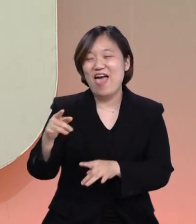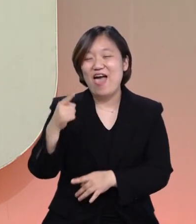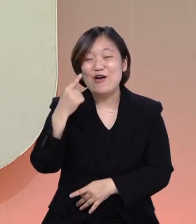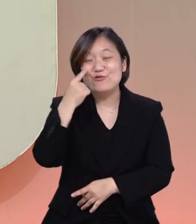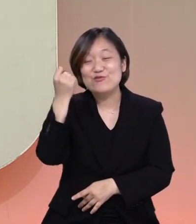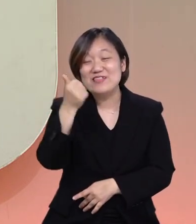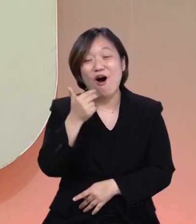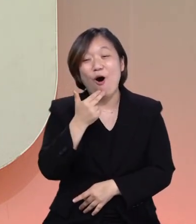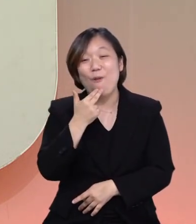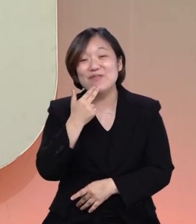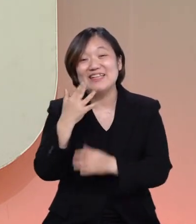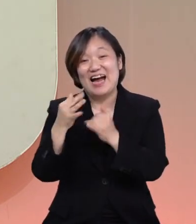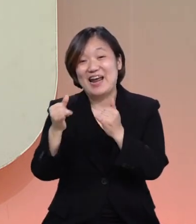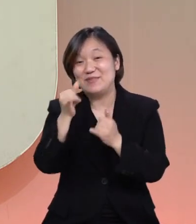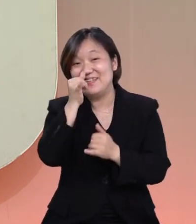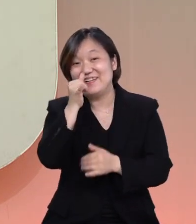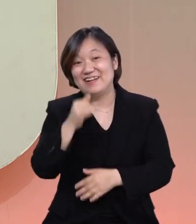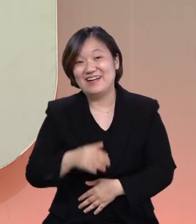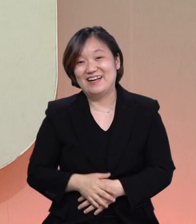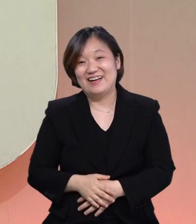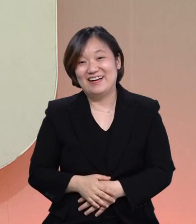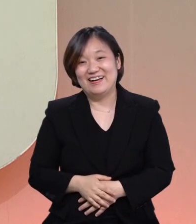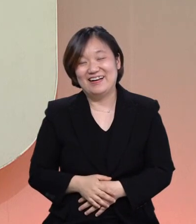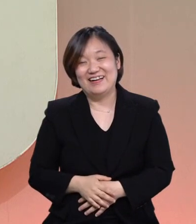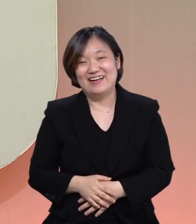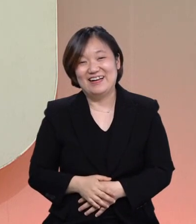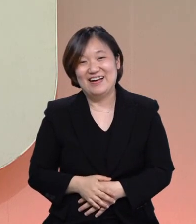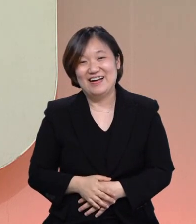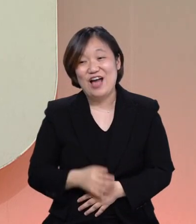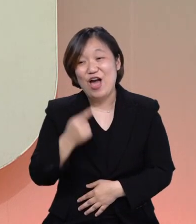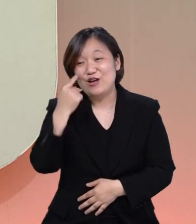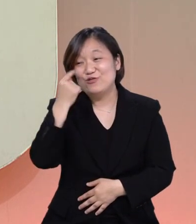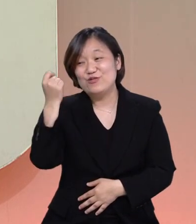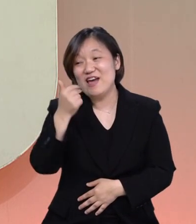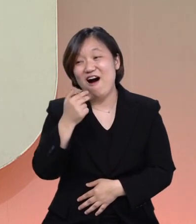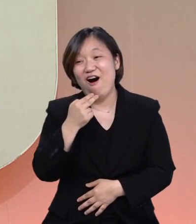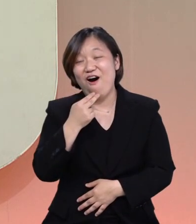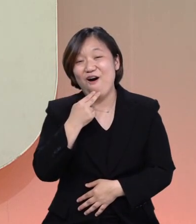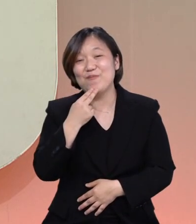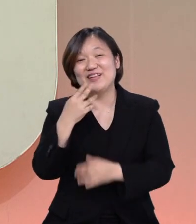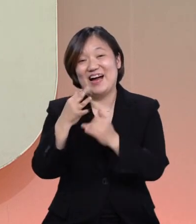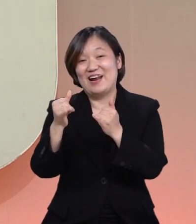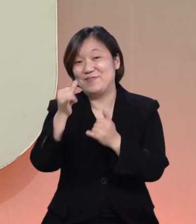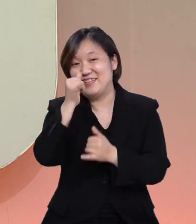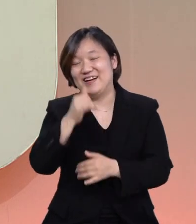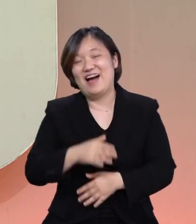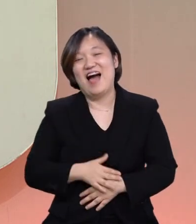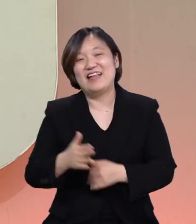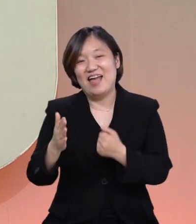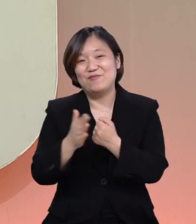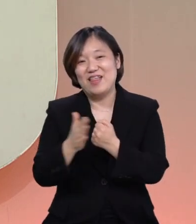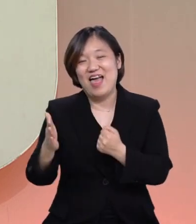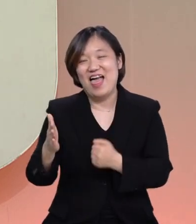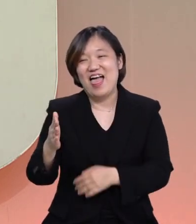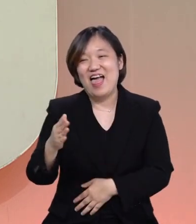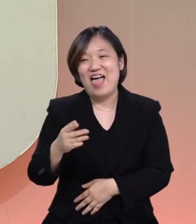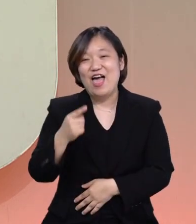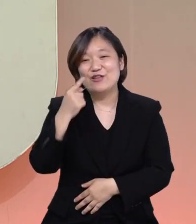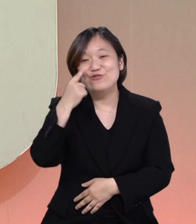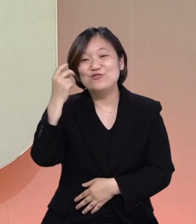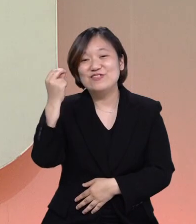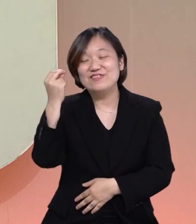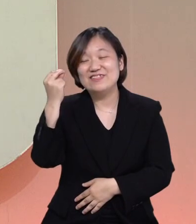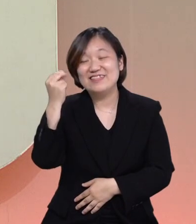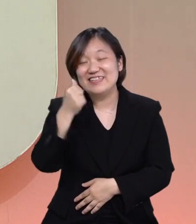분들이 많은 것 같아요 제가 수많은 불자님들을 만나뵈면 너무 눈치 없는 분들이 많은 것 같아요 그래서 눈치 없는 분들을 위해서